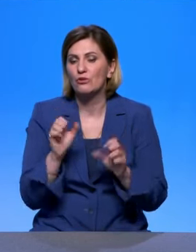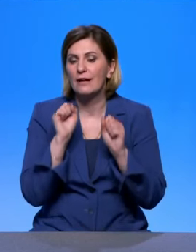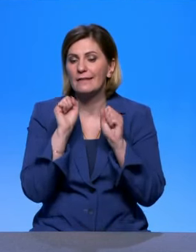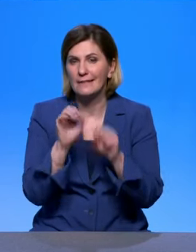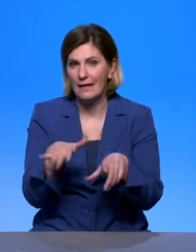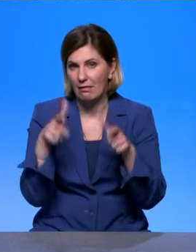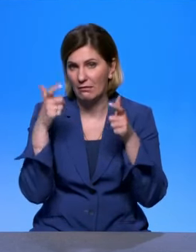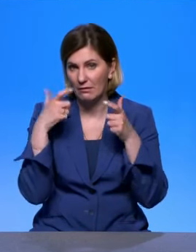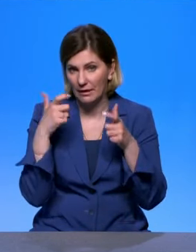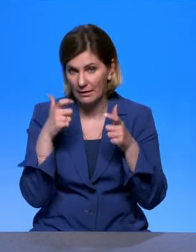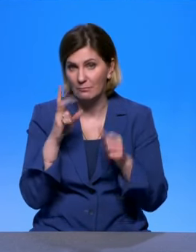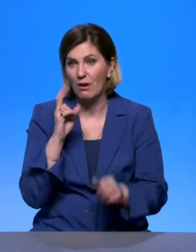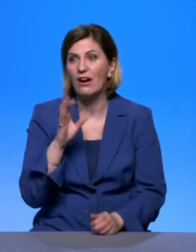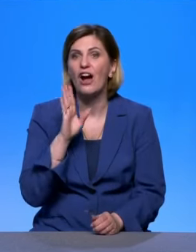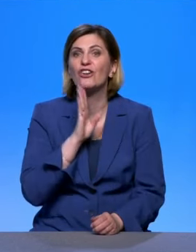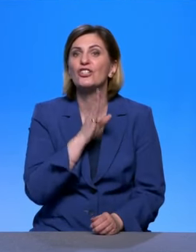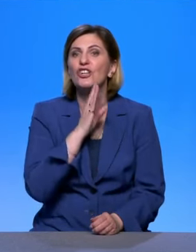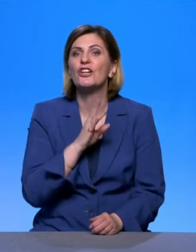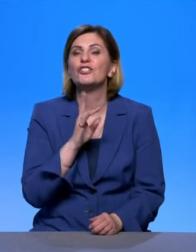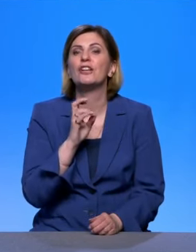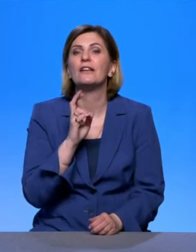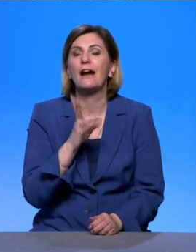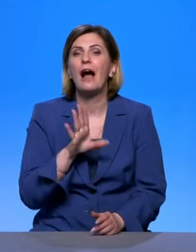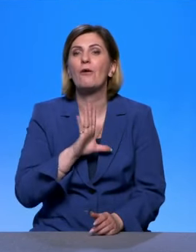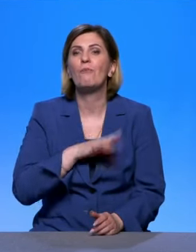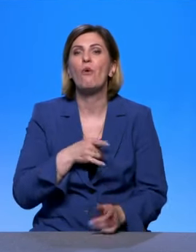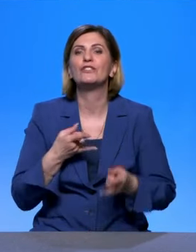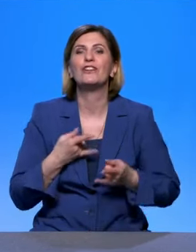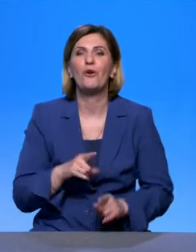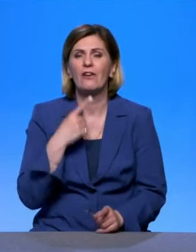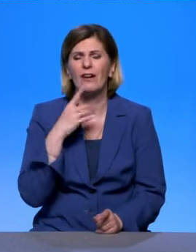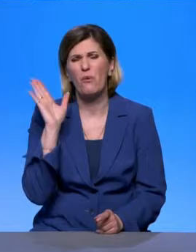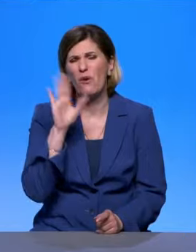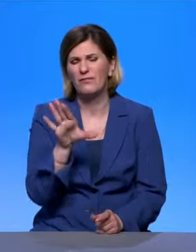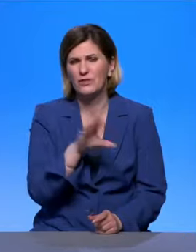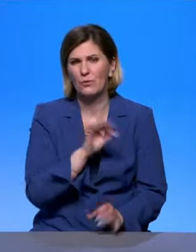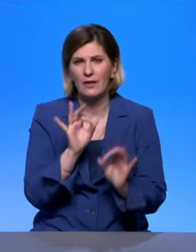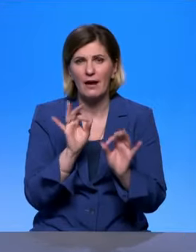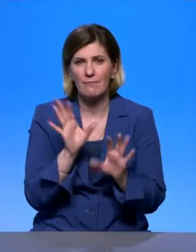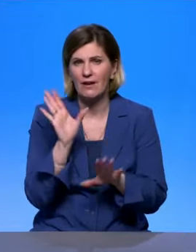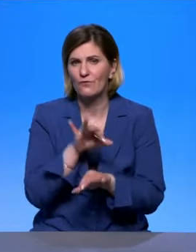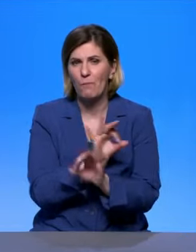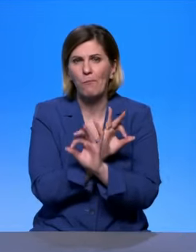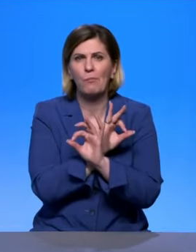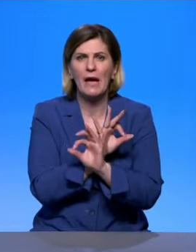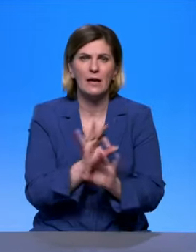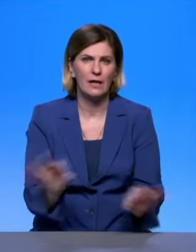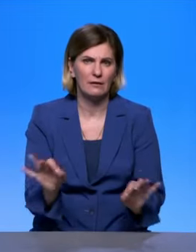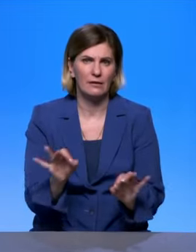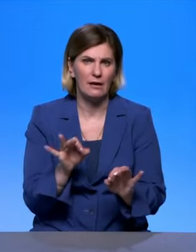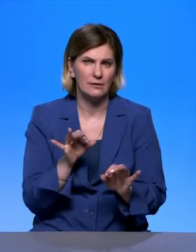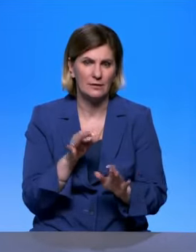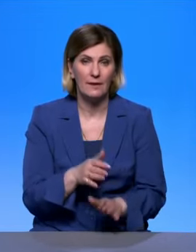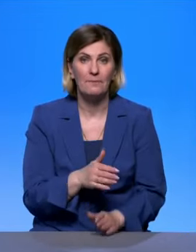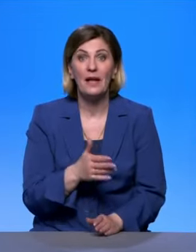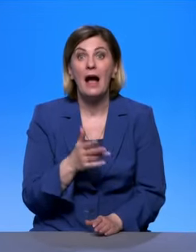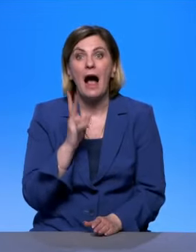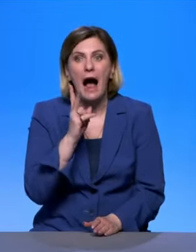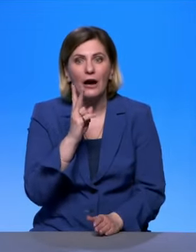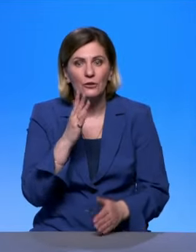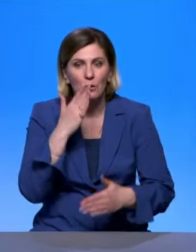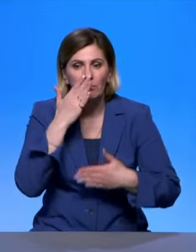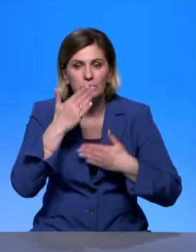вот женщина после родов говорит, да нормально все, там прекрасно все проходит. А есть те, кто вот они в преддверии или они с этим не сталкивались,